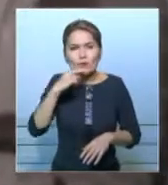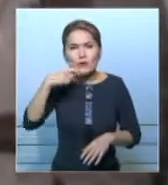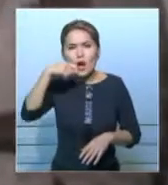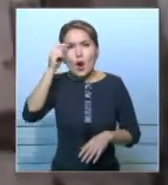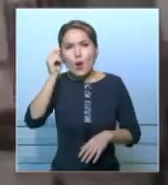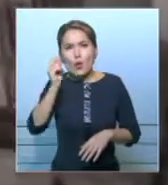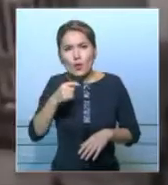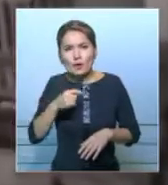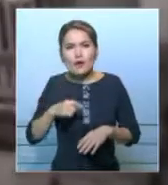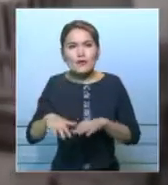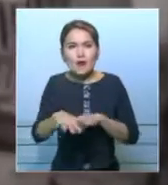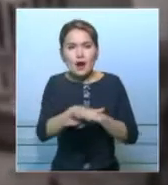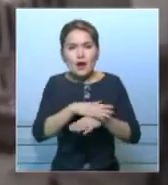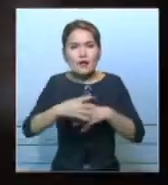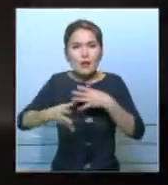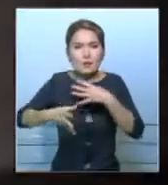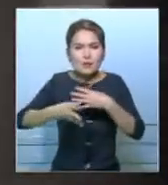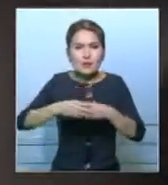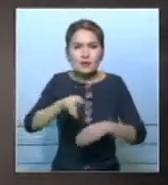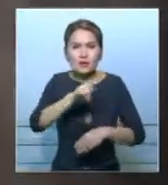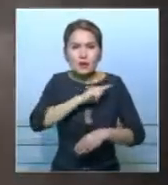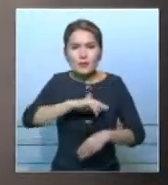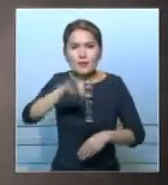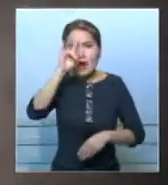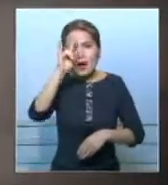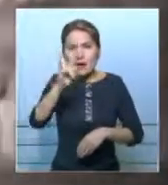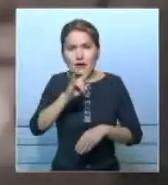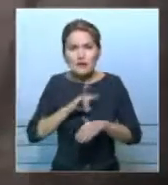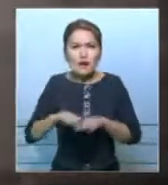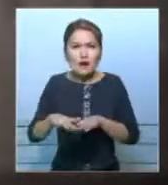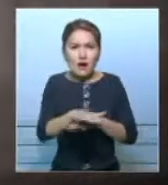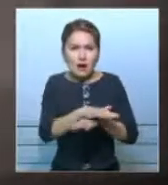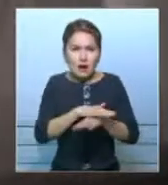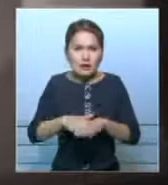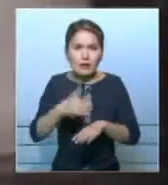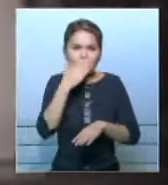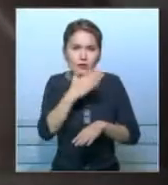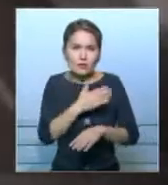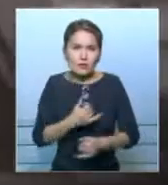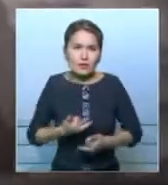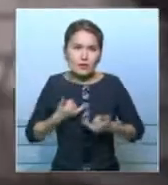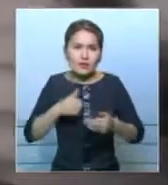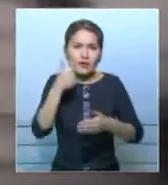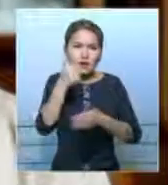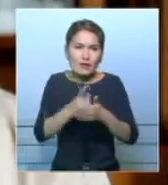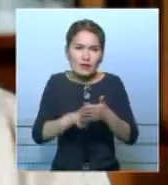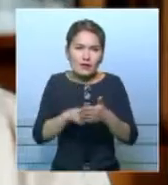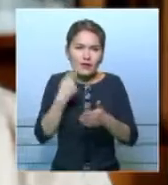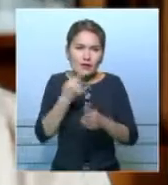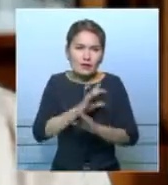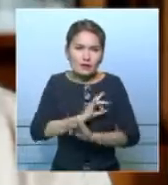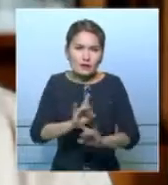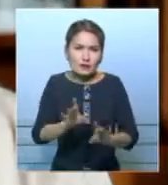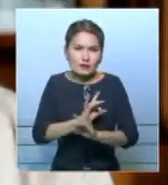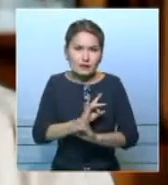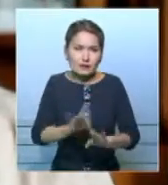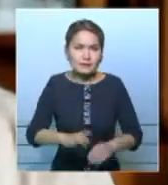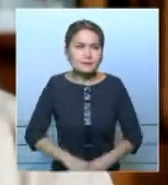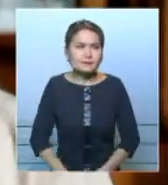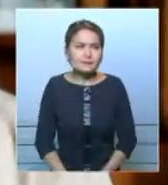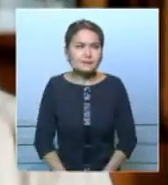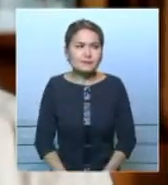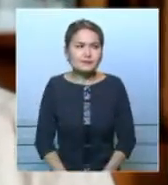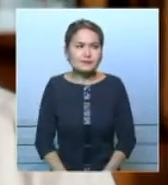дейін ынтымағы айрандай ойып отырған Қазақстандай жер көрмедім деп ағынан жарыла сөйледі тыңгер. Қазақстан, на